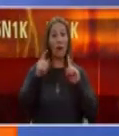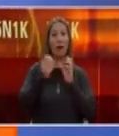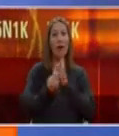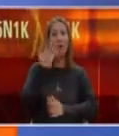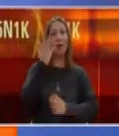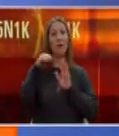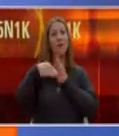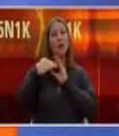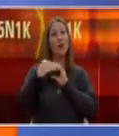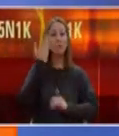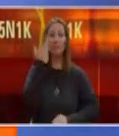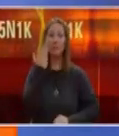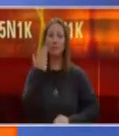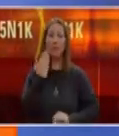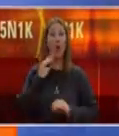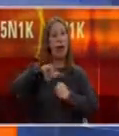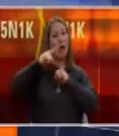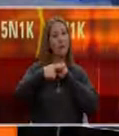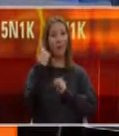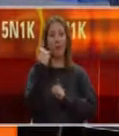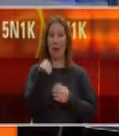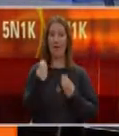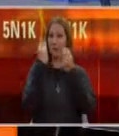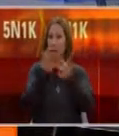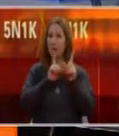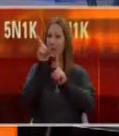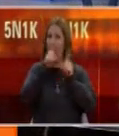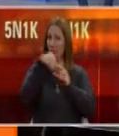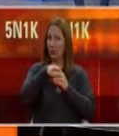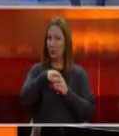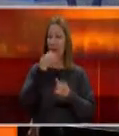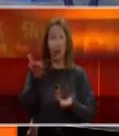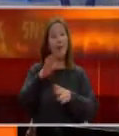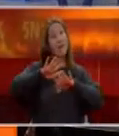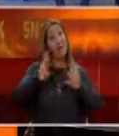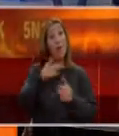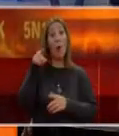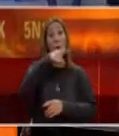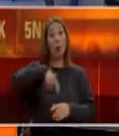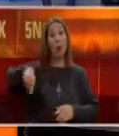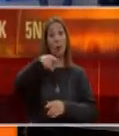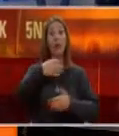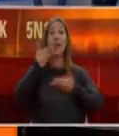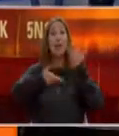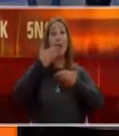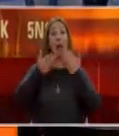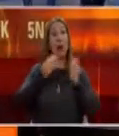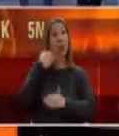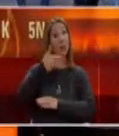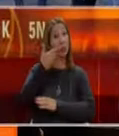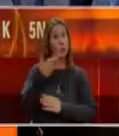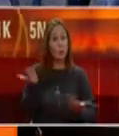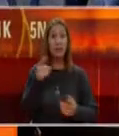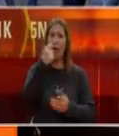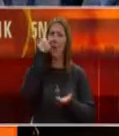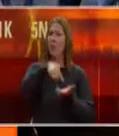ilgili videolardan birini seyrediyorum ki her hafta bir tanesini yayınlıyoruz internet ortamında. Ya da onların hikayelerini ekranlara getiriyoruz. Sizin de